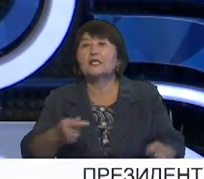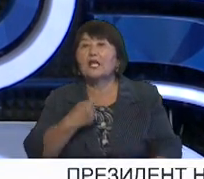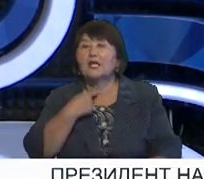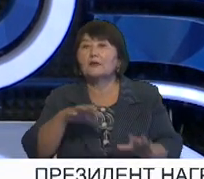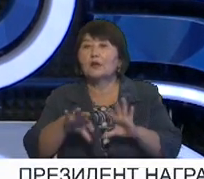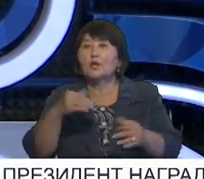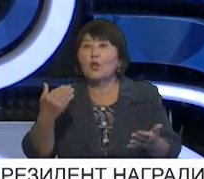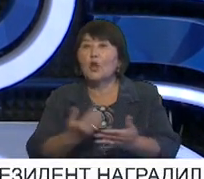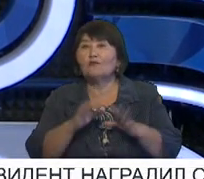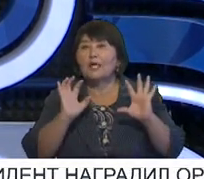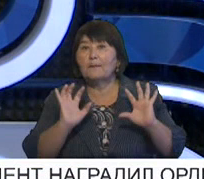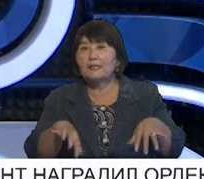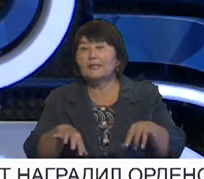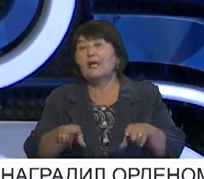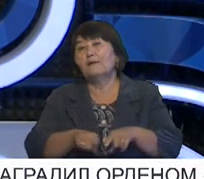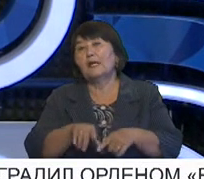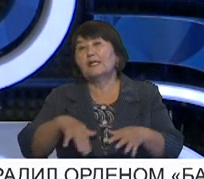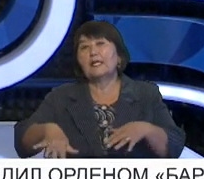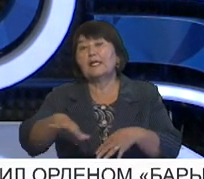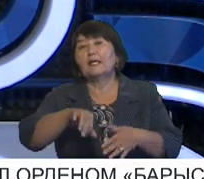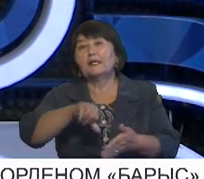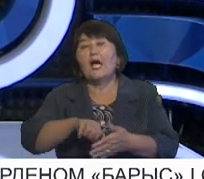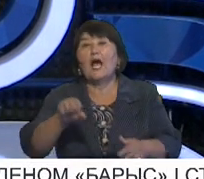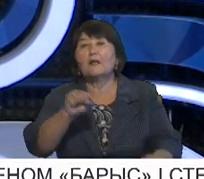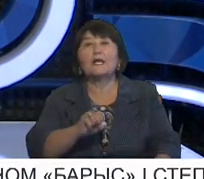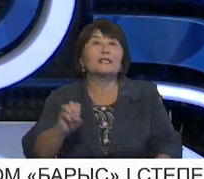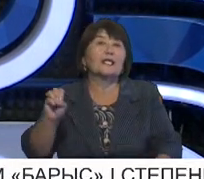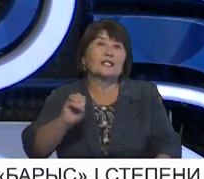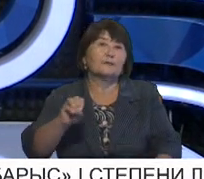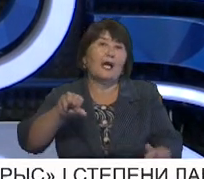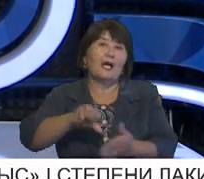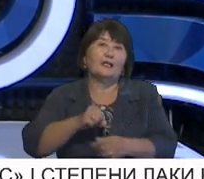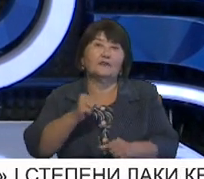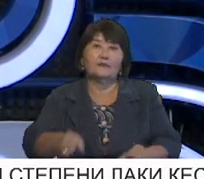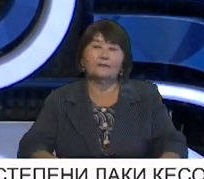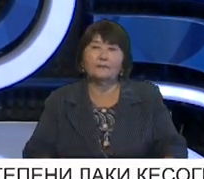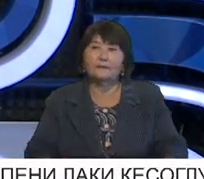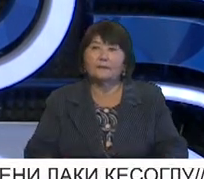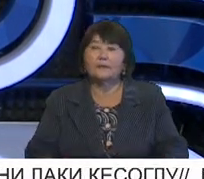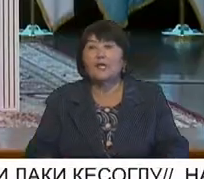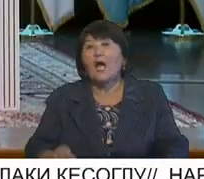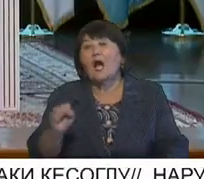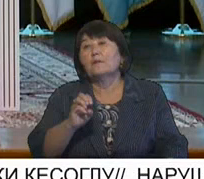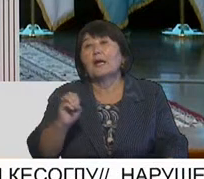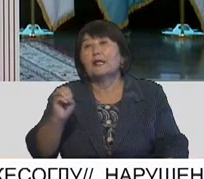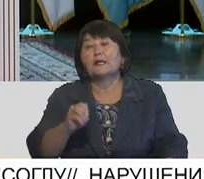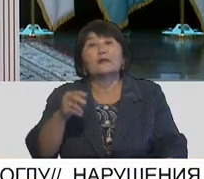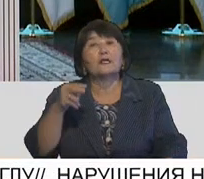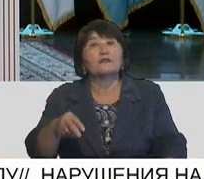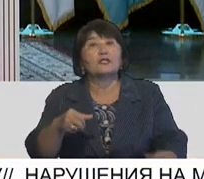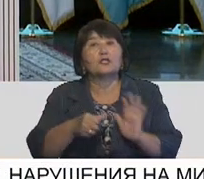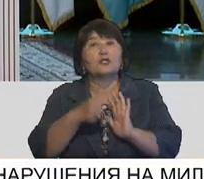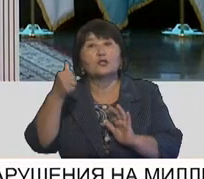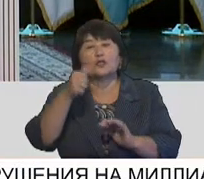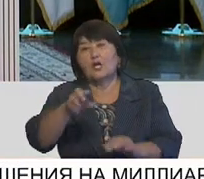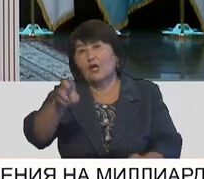избран новый председатель региональный филиал возглавил Алмас пекс Маханов алмасбек с Маханов с 2006